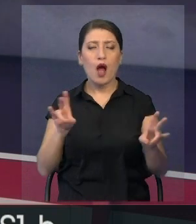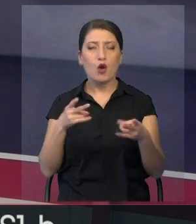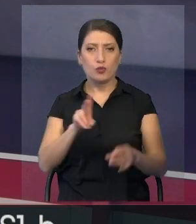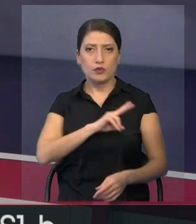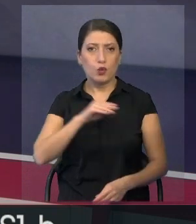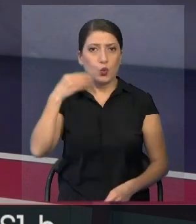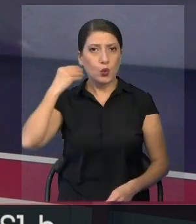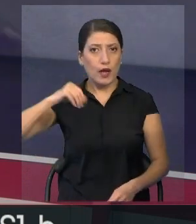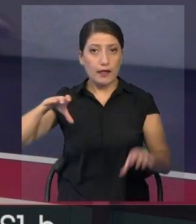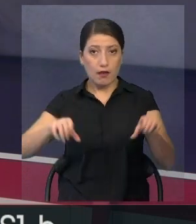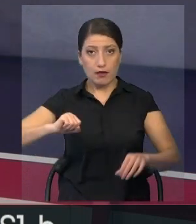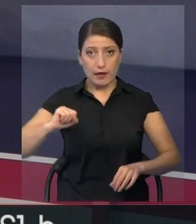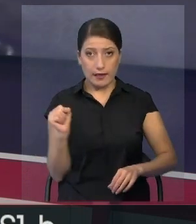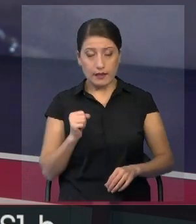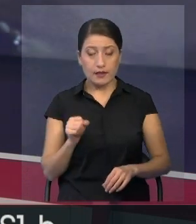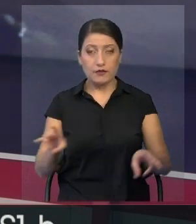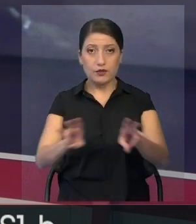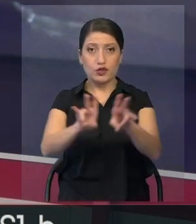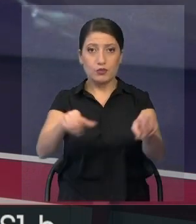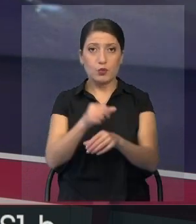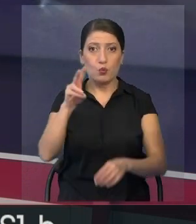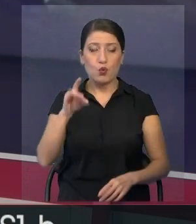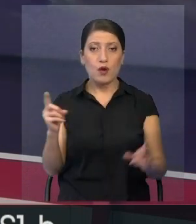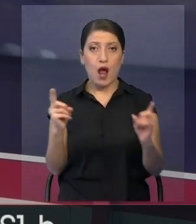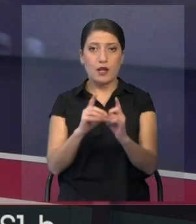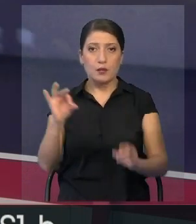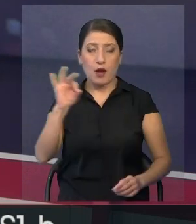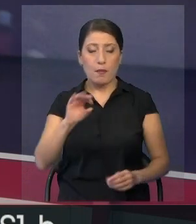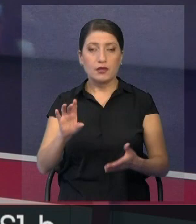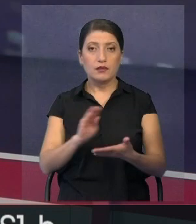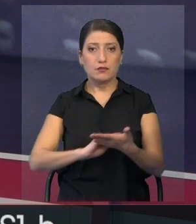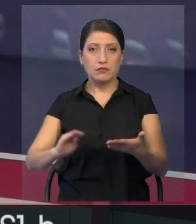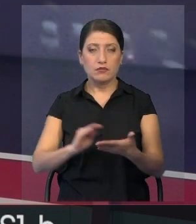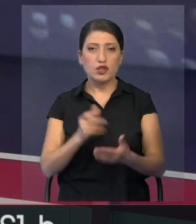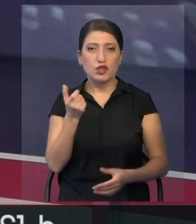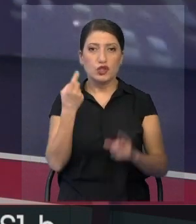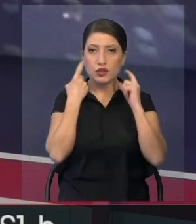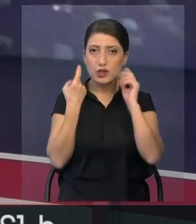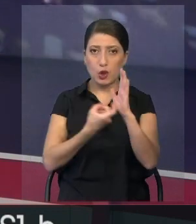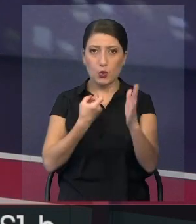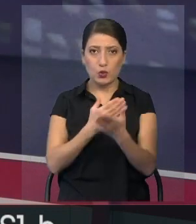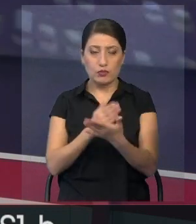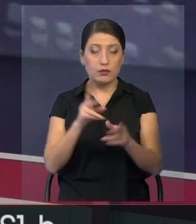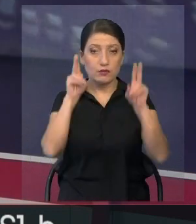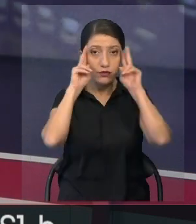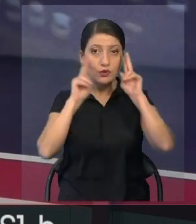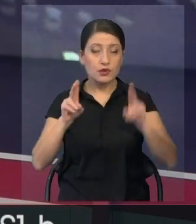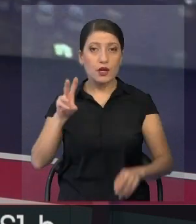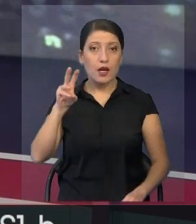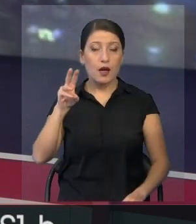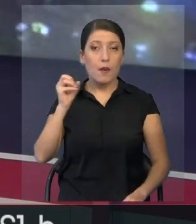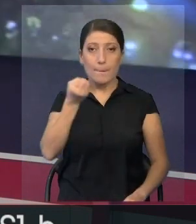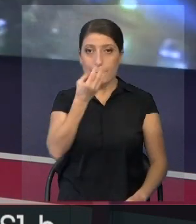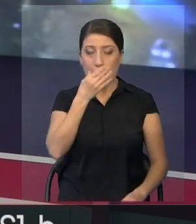ընկերը։ Փաշինյան Մուր հանդիպման մասին Հայաստանի կառավարության տարածած հաղորդագրությունը ժլատ տեղեկություններ է տալիս։ Չգիտենք, Բաքվի